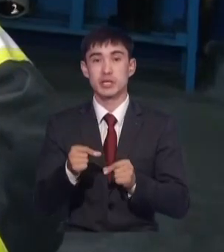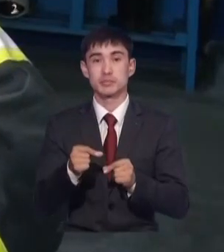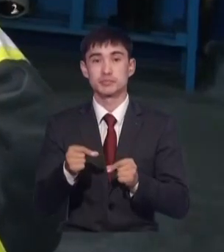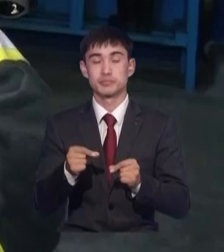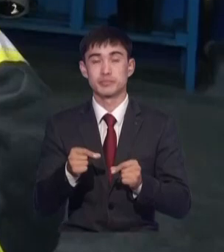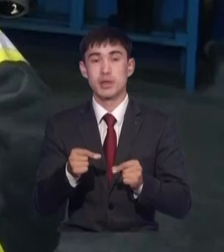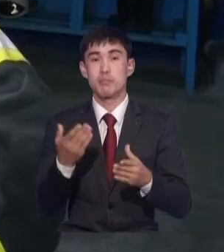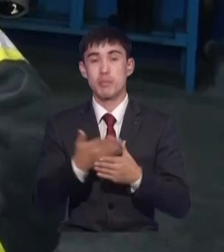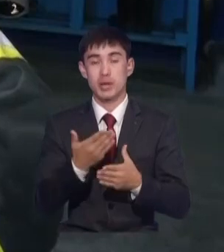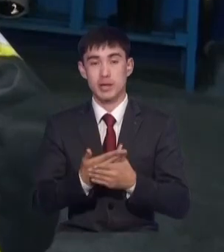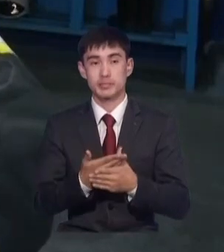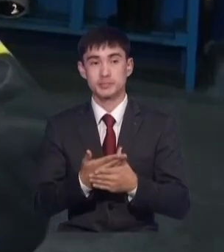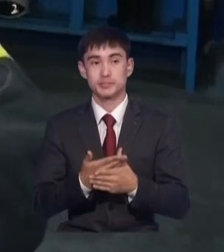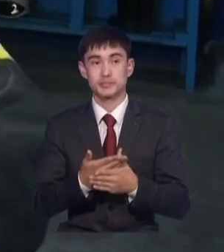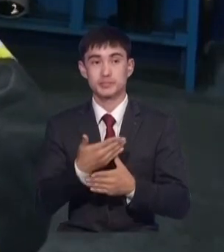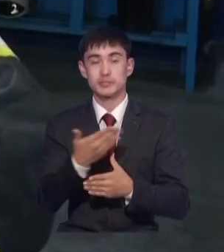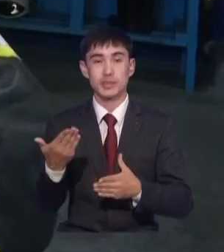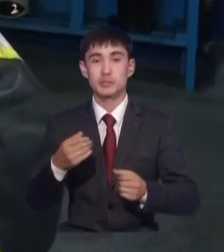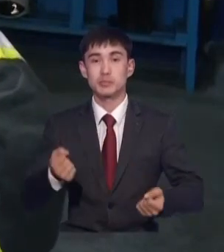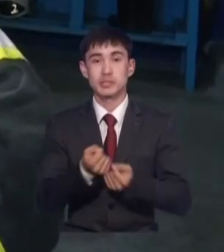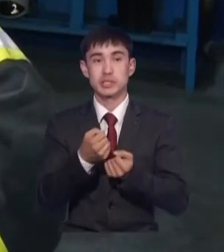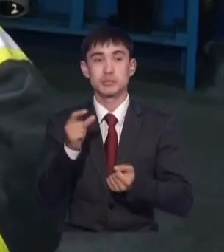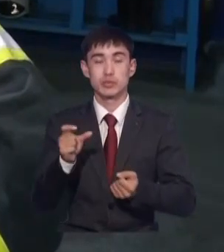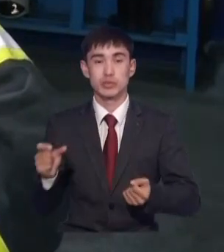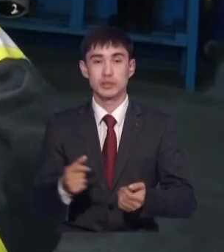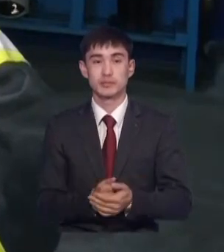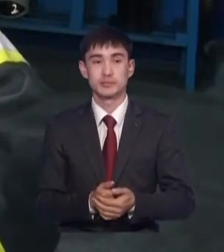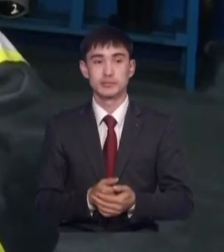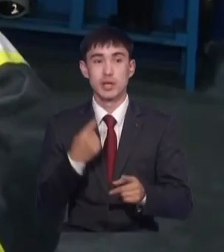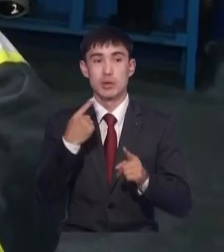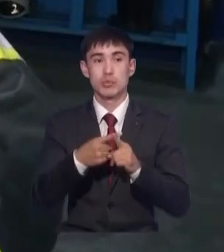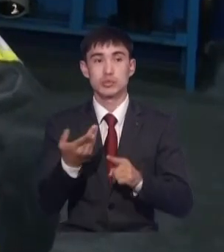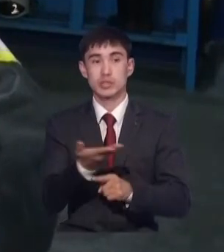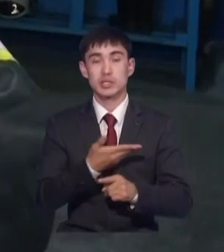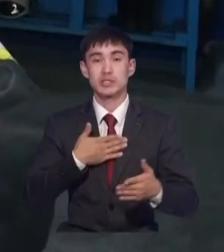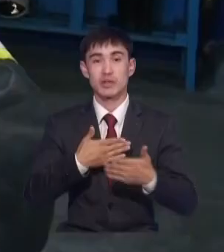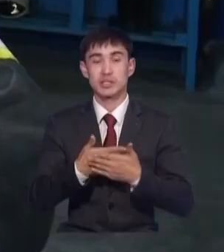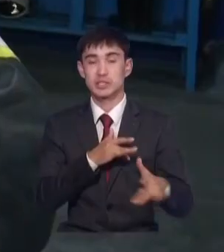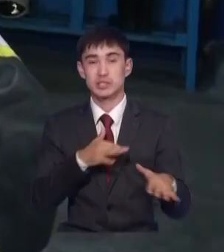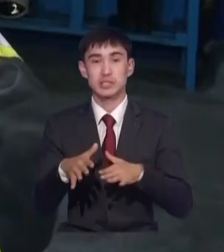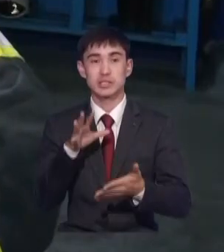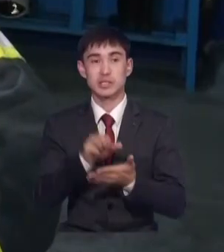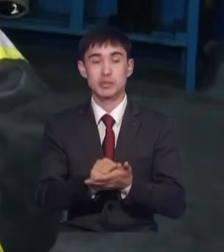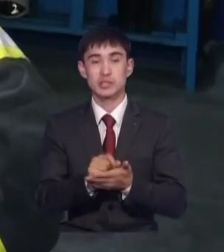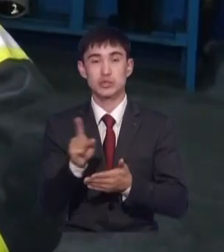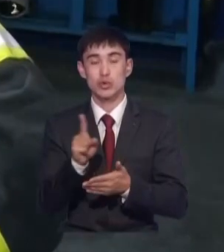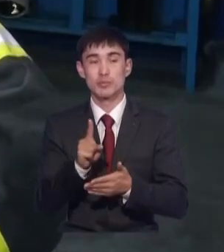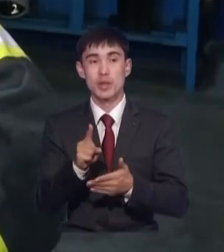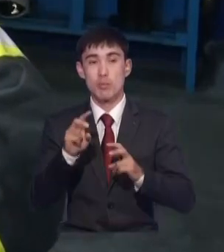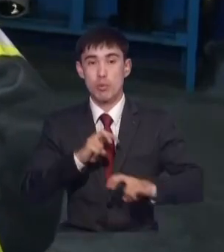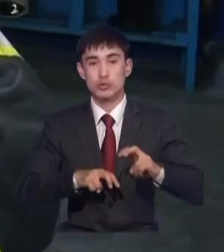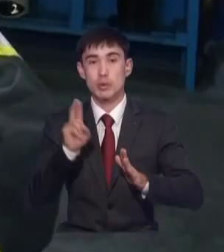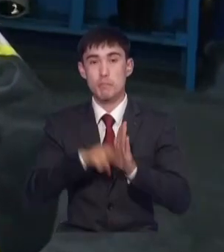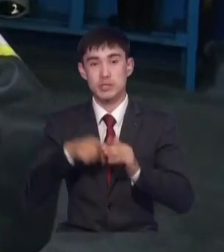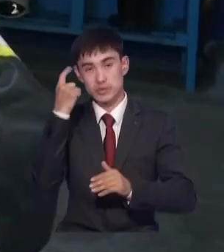непосредственно, помогаем им в спасении людей. Плюс к этому наша волонтерская деятельность занимается тем, что поиском без